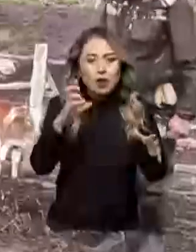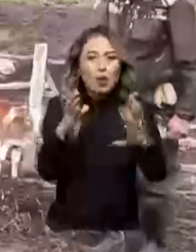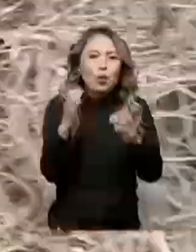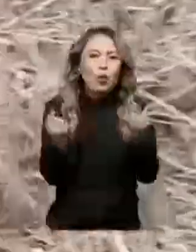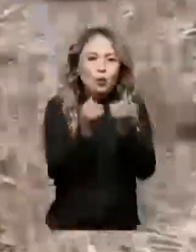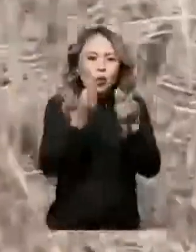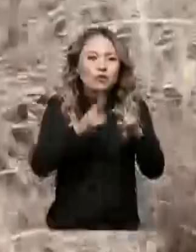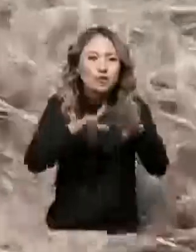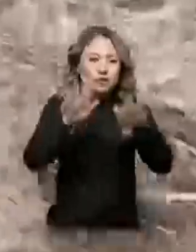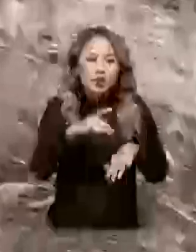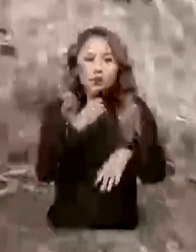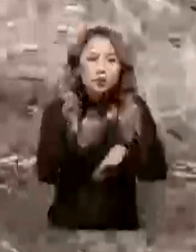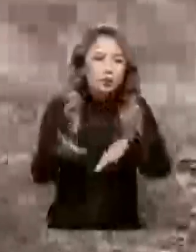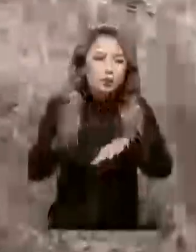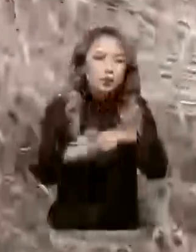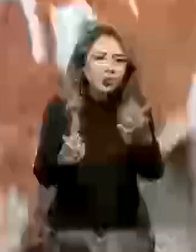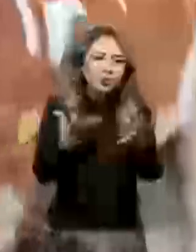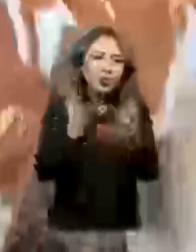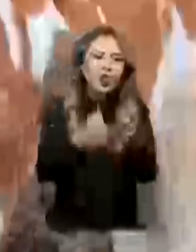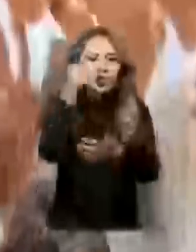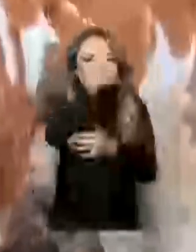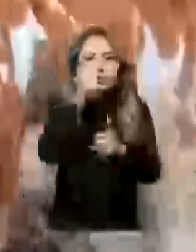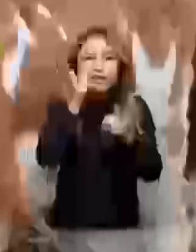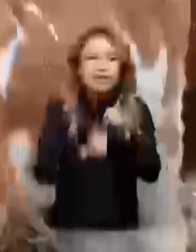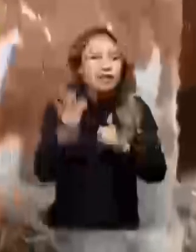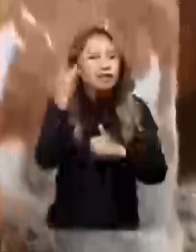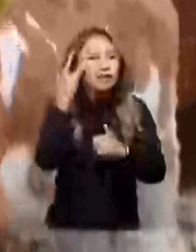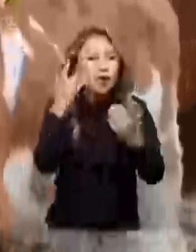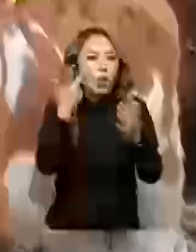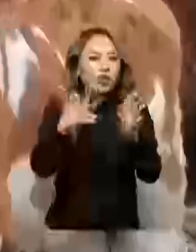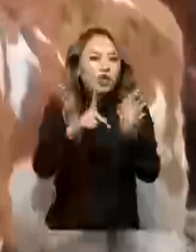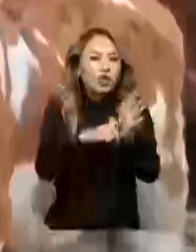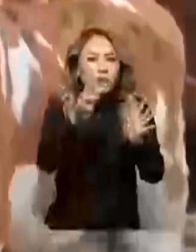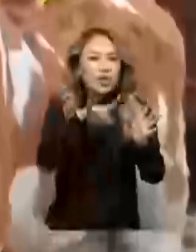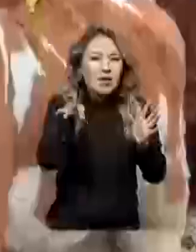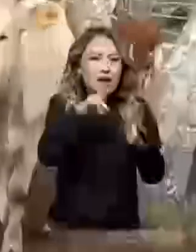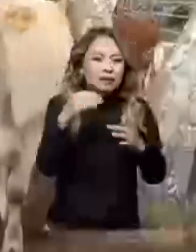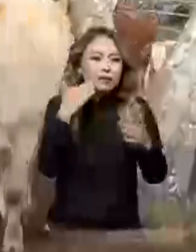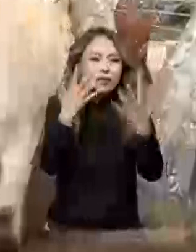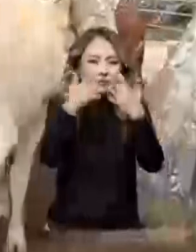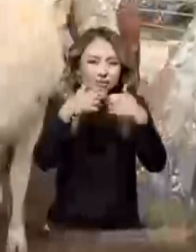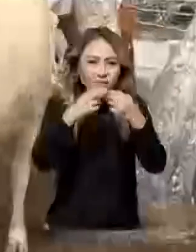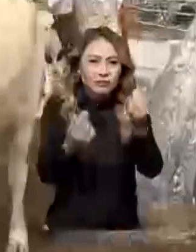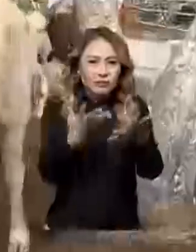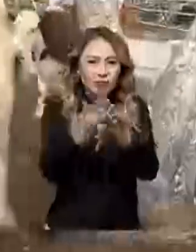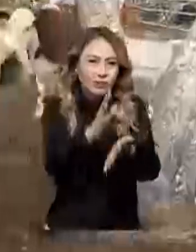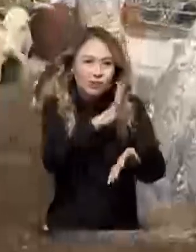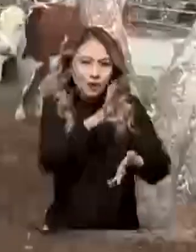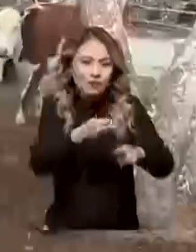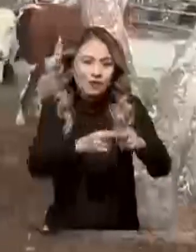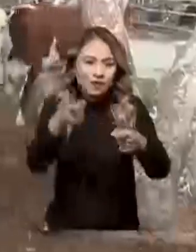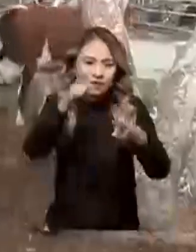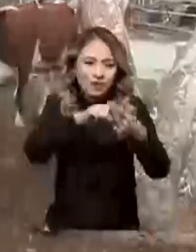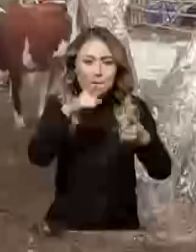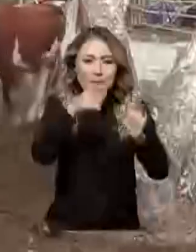қол жеткізуі қиындап тұр. Қаражат жыл сайын толық бөлінбейді. Дәл қазір 37 миллиард теңге шамасындағы қаражат берілмеген. Бұл шаруалардан